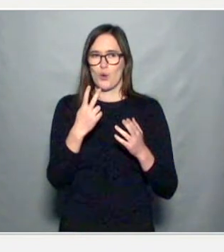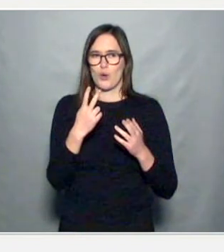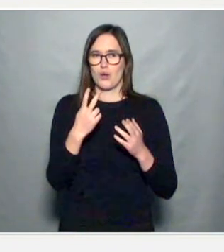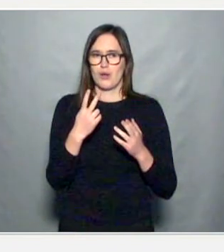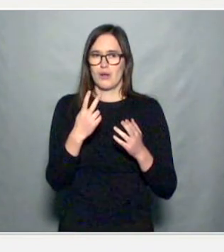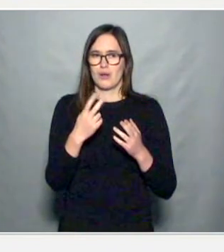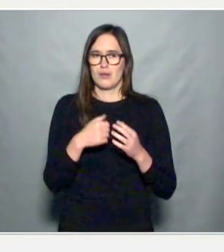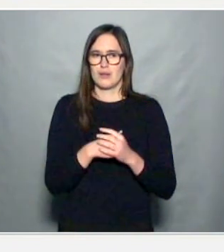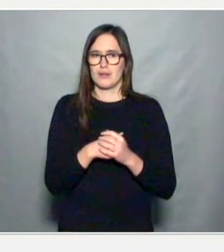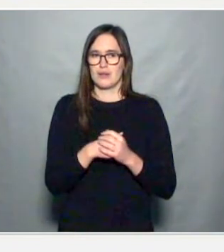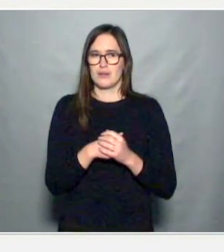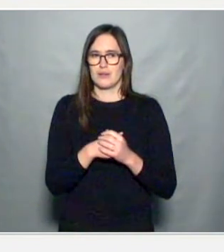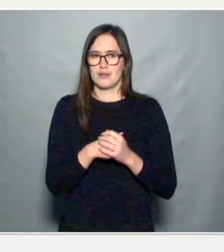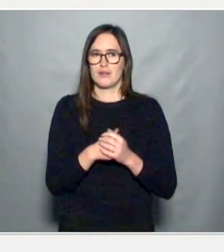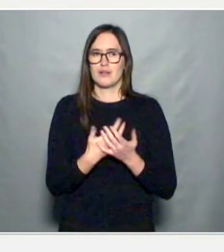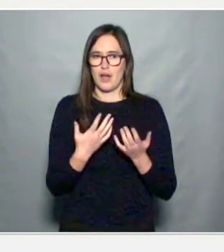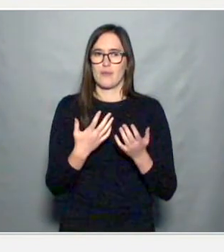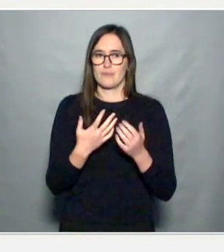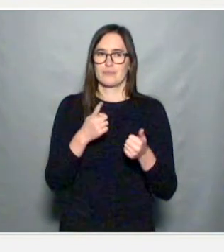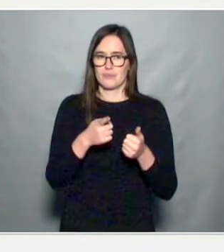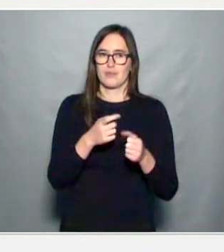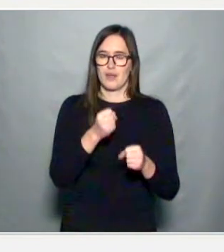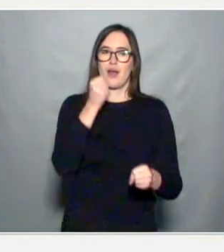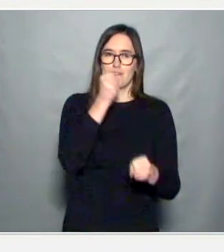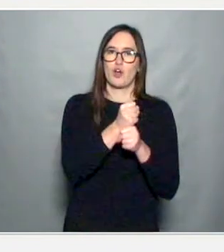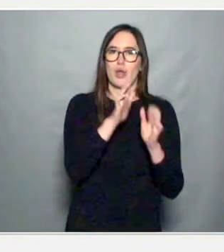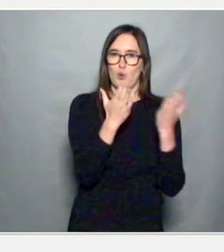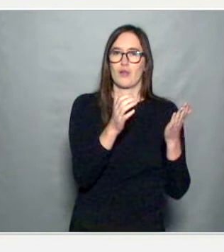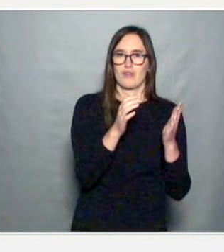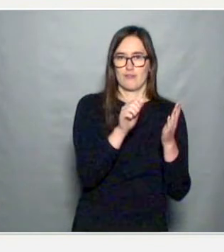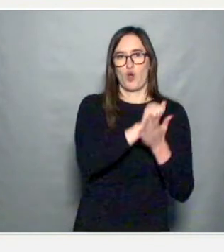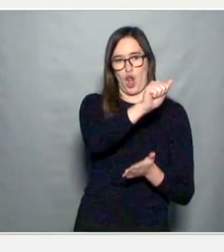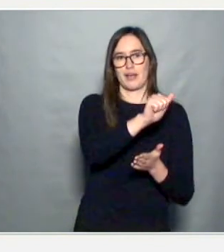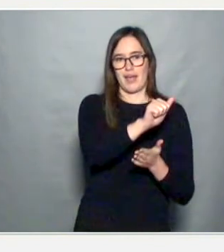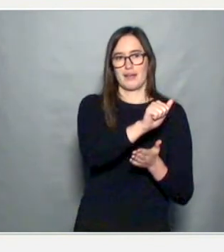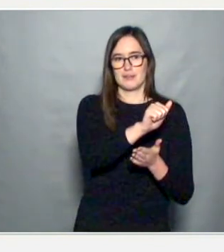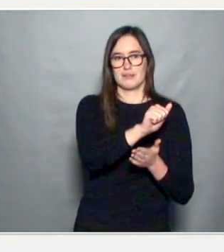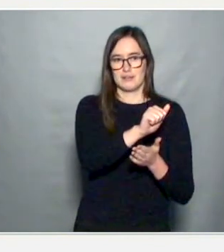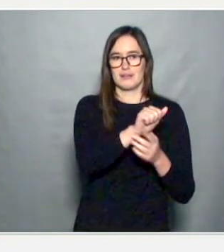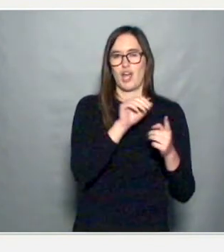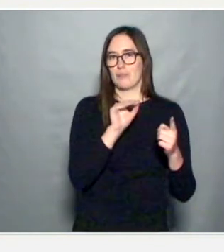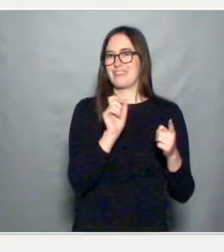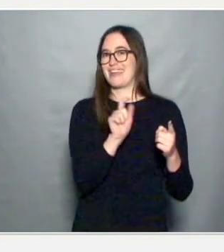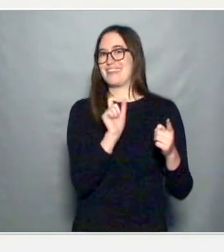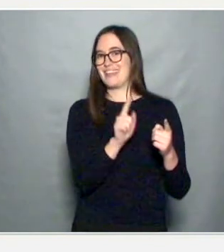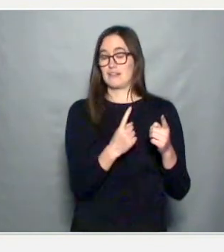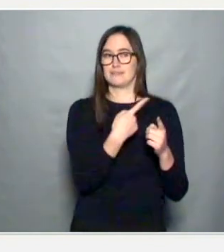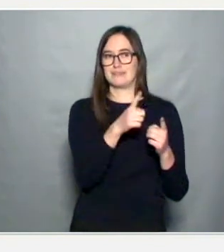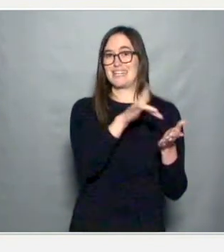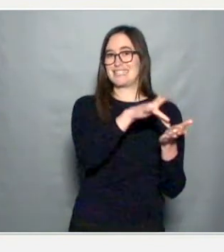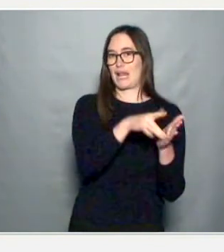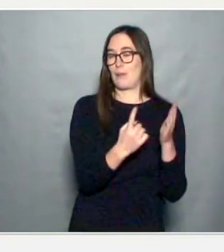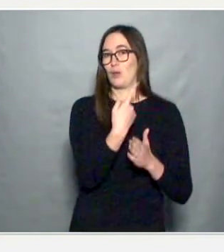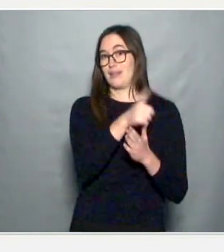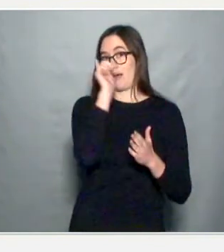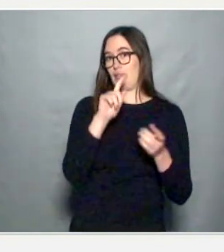Så vill man översätta den till norska så kan man också bara säga till. Jag finns här någon timme till. Innan jag rundar